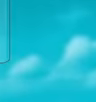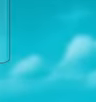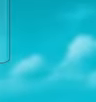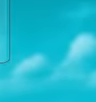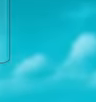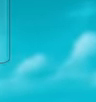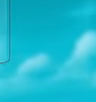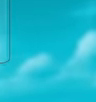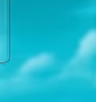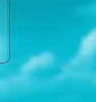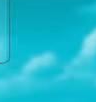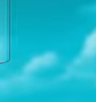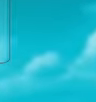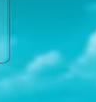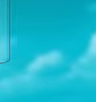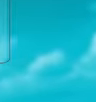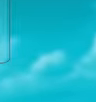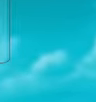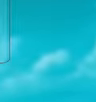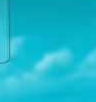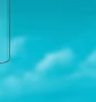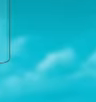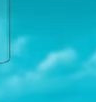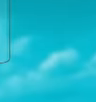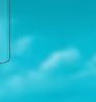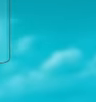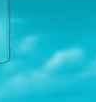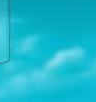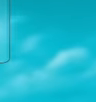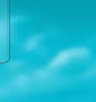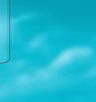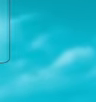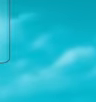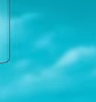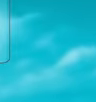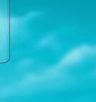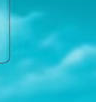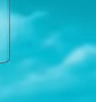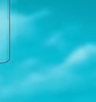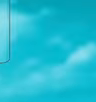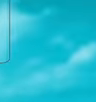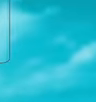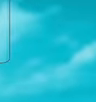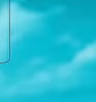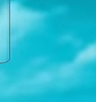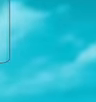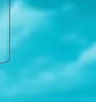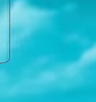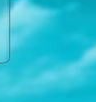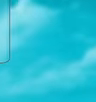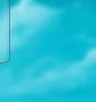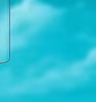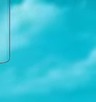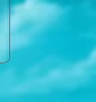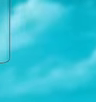В Шиелийском районе днем плюс 7, ночью плюс 4 градуса. В Жанакурганском районе днем плюс 8,